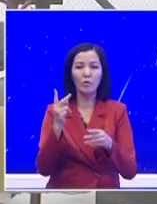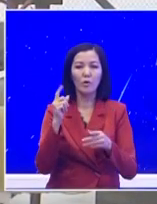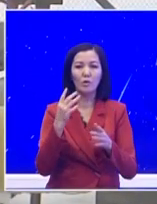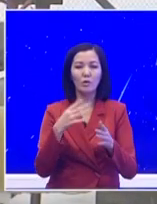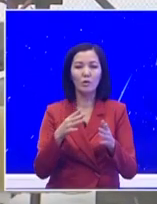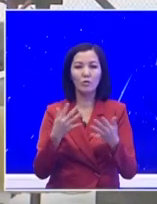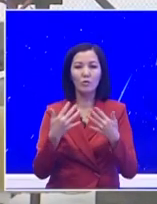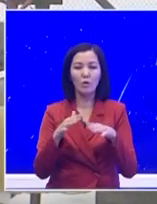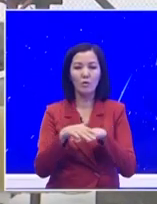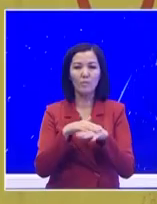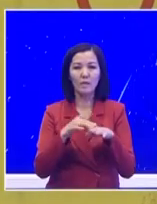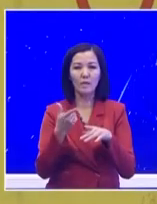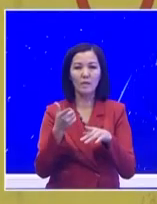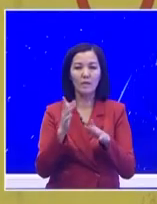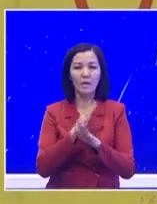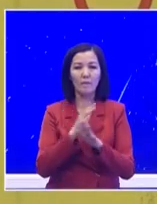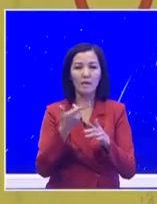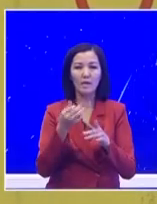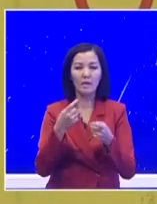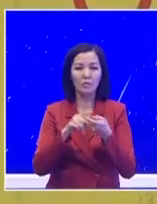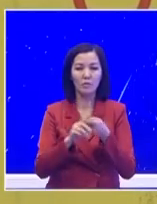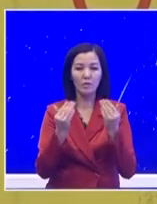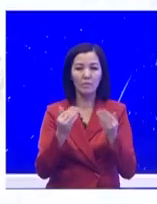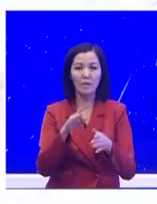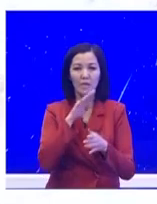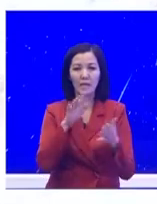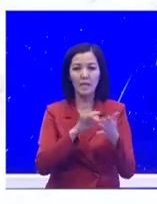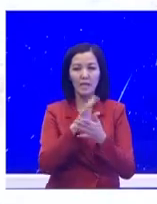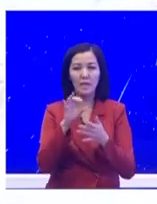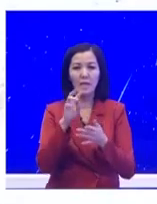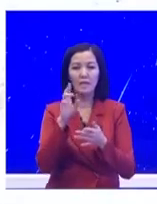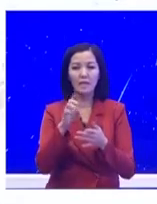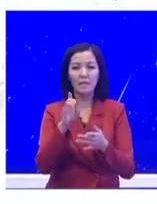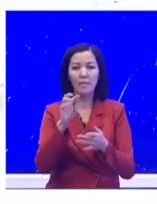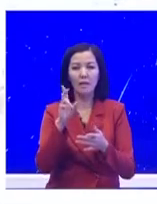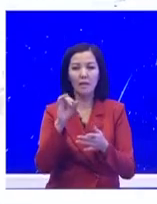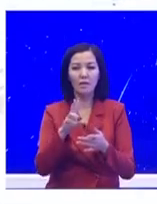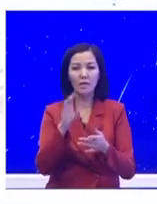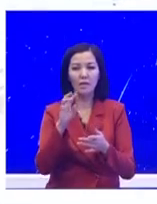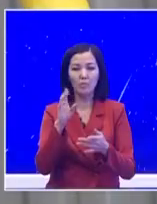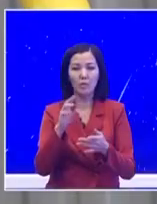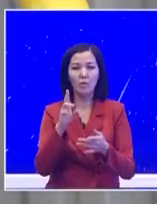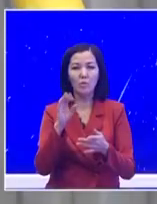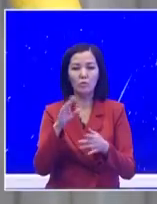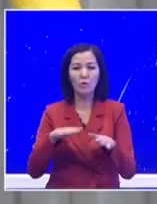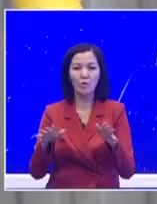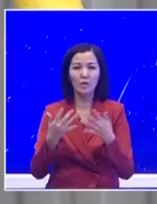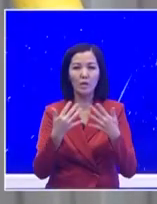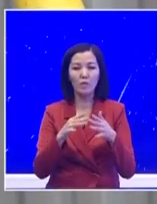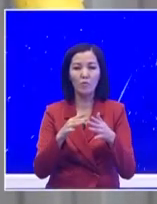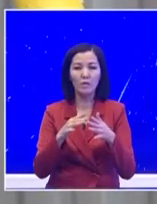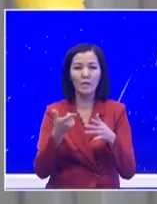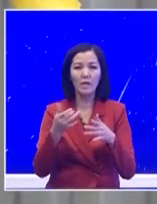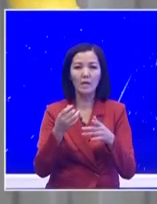144 елді мекенге табиғи газ тартылған. Биыл Текел қаласы мен Ескелді, Балқаш, Кербұлақ, Көксу аудандарындағы ауыл арасына